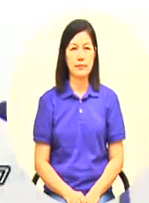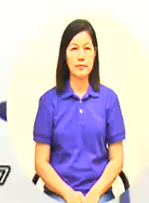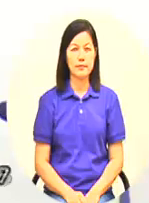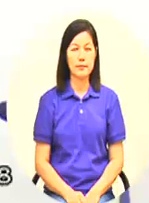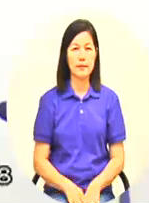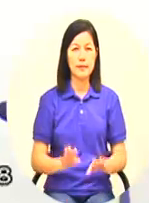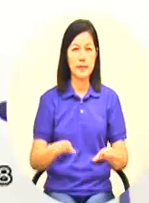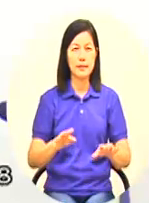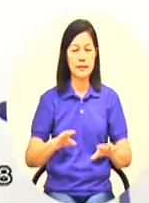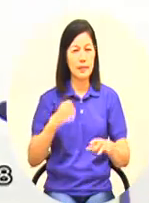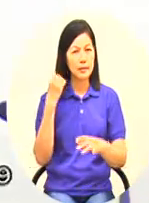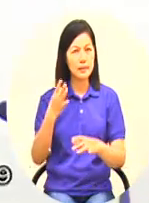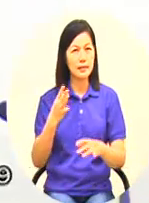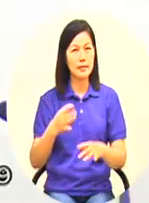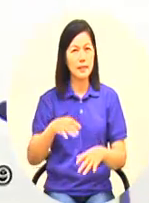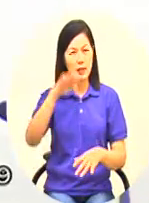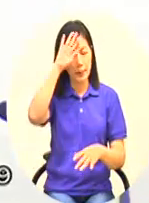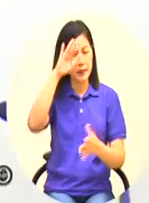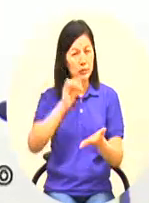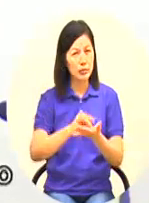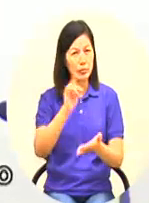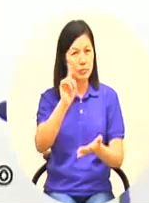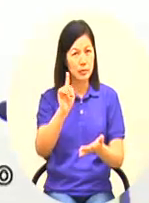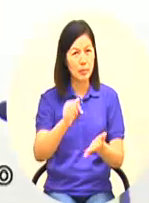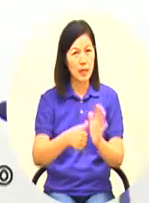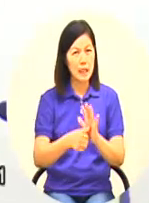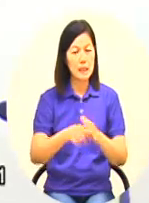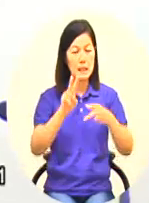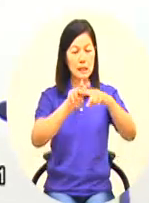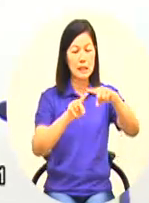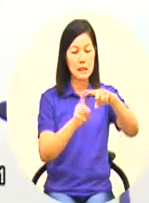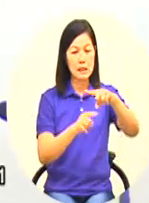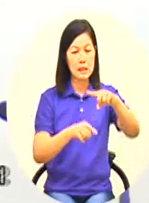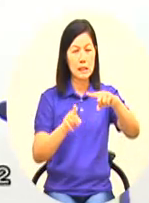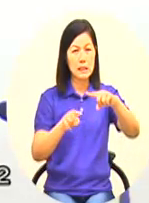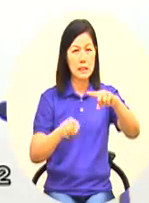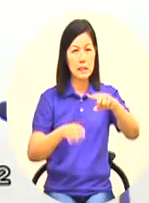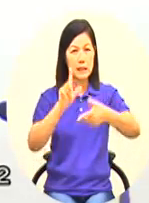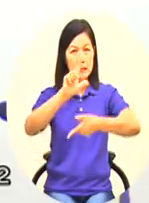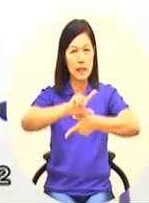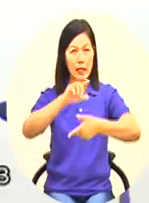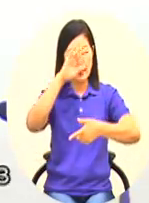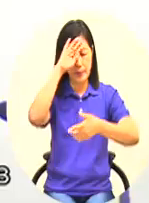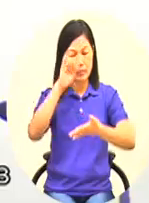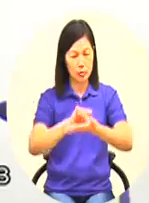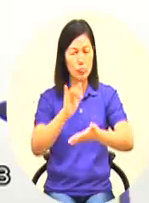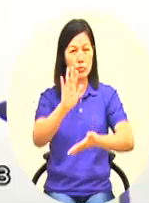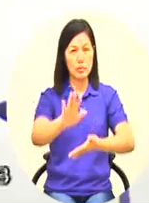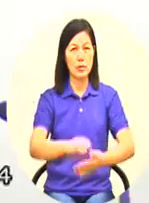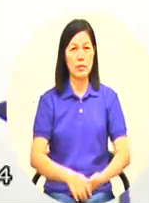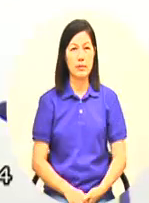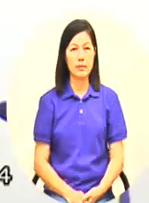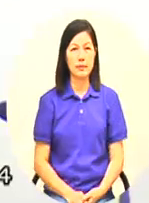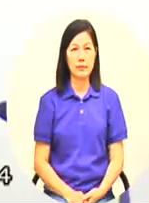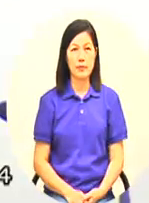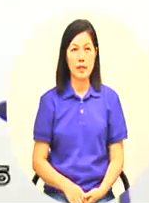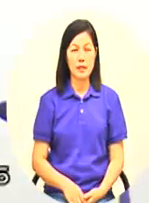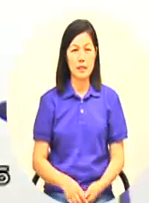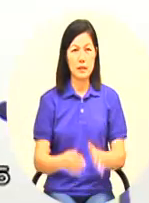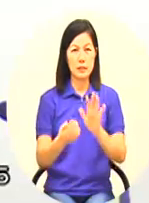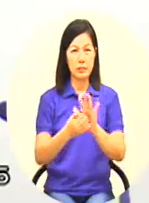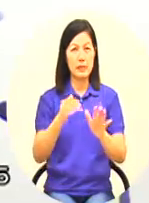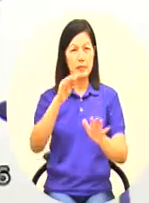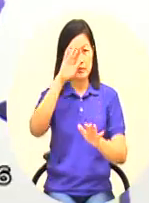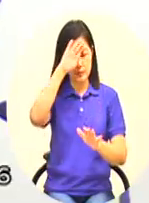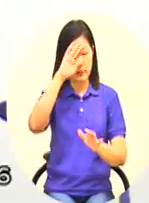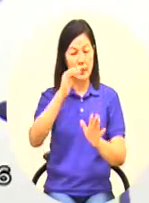这个病毒是卡兹病毒。它也是属于一种黄病毒嘛，哈，